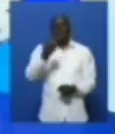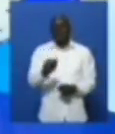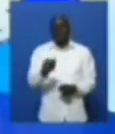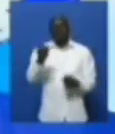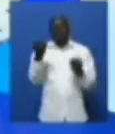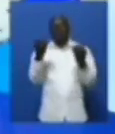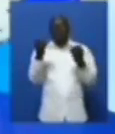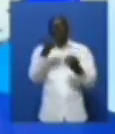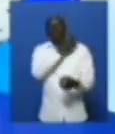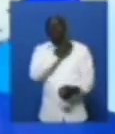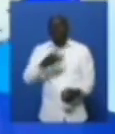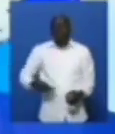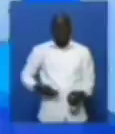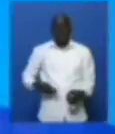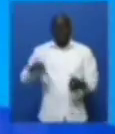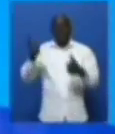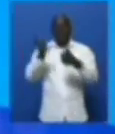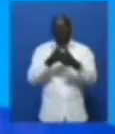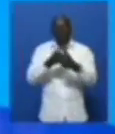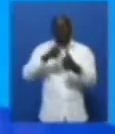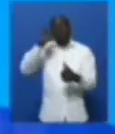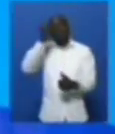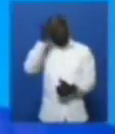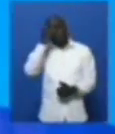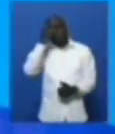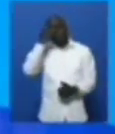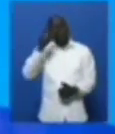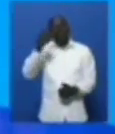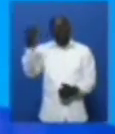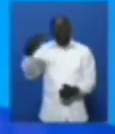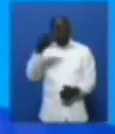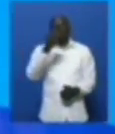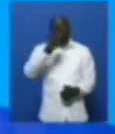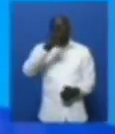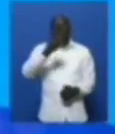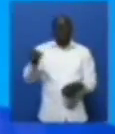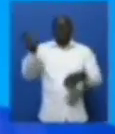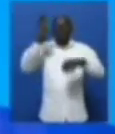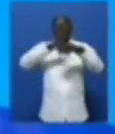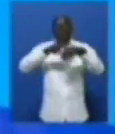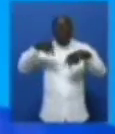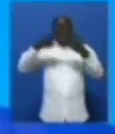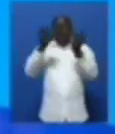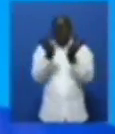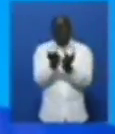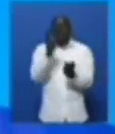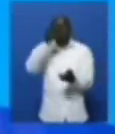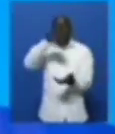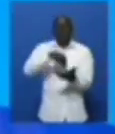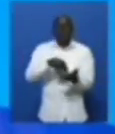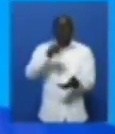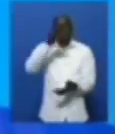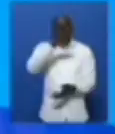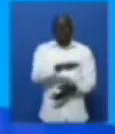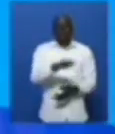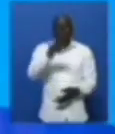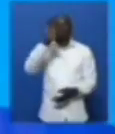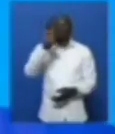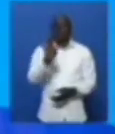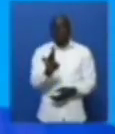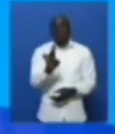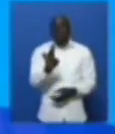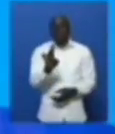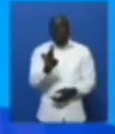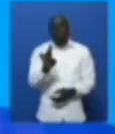sénateur, il dirige le premier gouvernement de la Haute-Volta, mis en place en 1957. Retour sur le parcours de l'homme